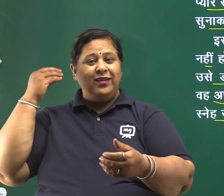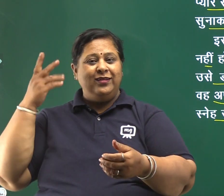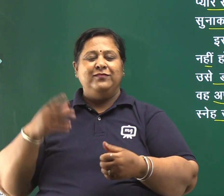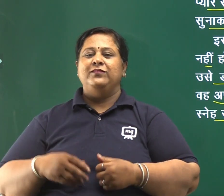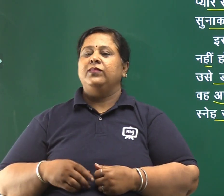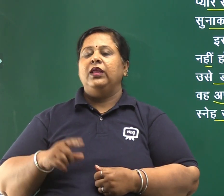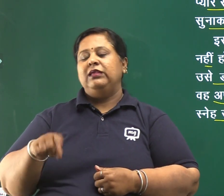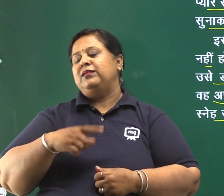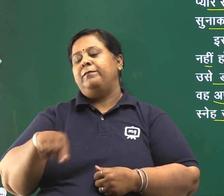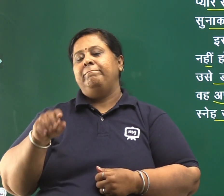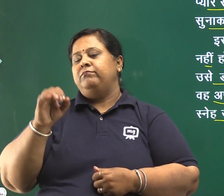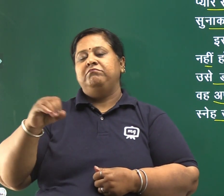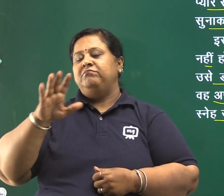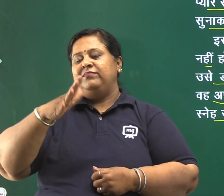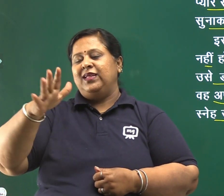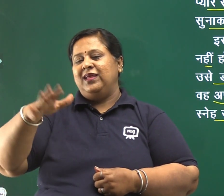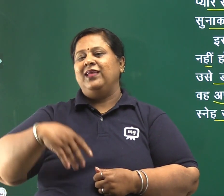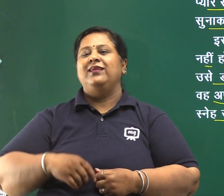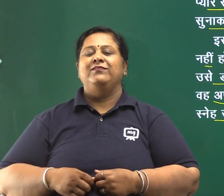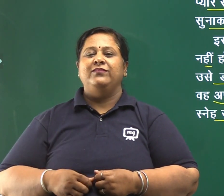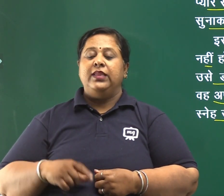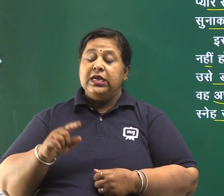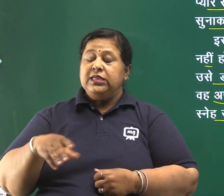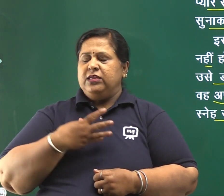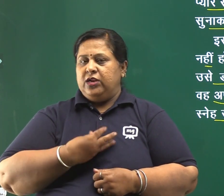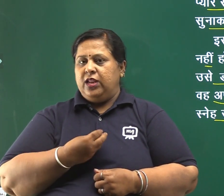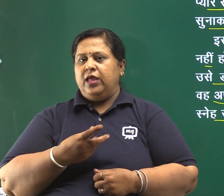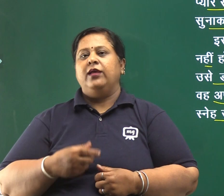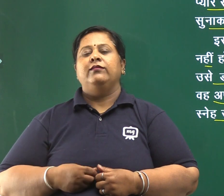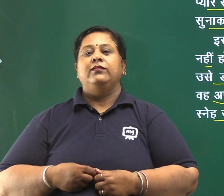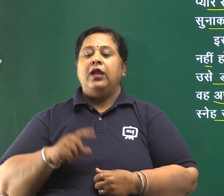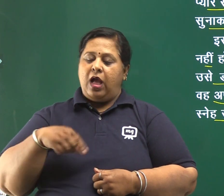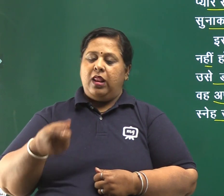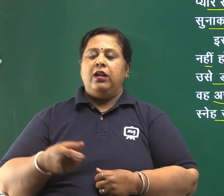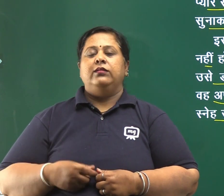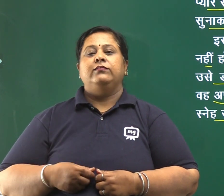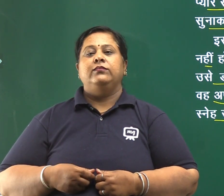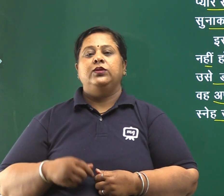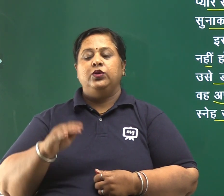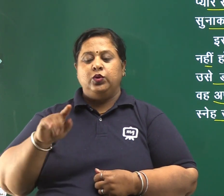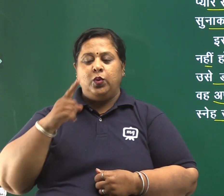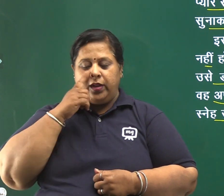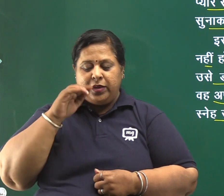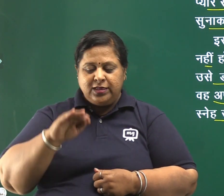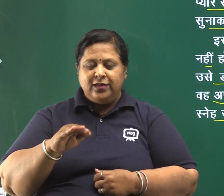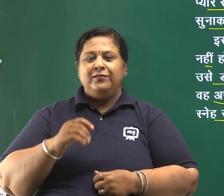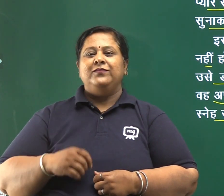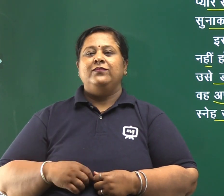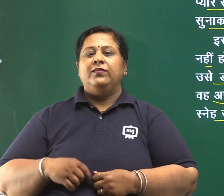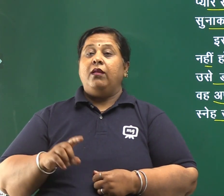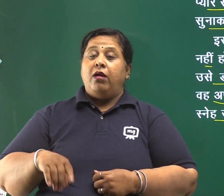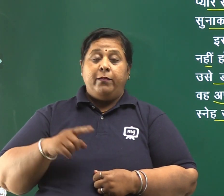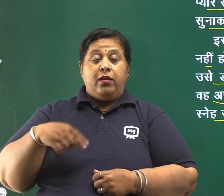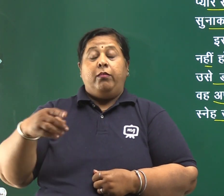करना बंद कर देगी। इसी डर के कारण छोटी बच्ची